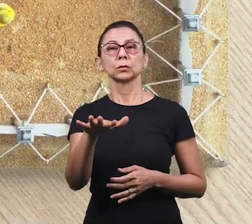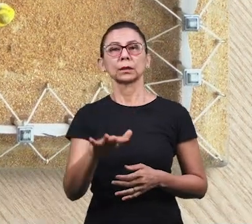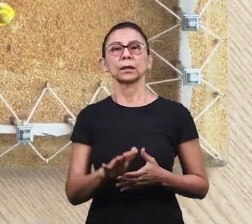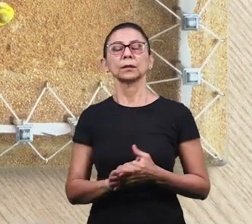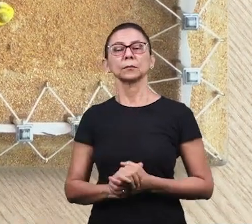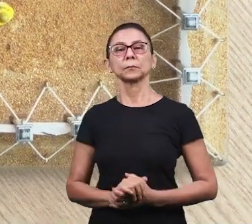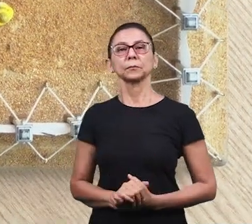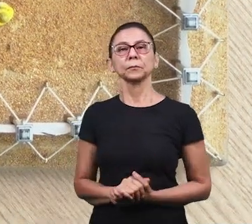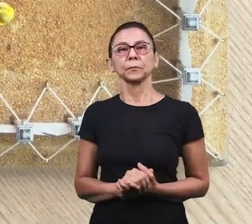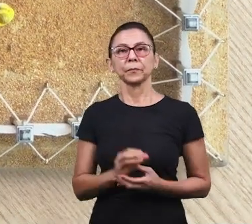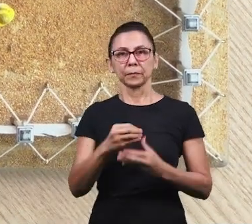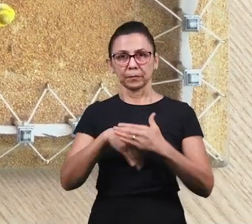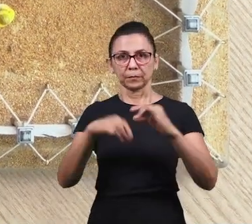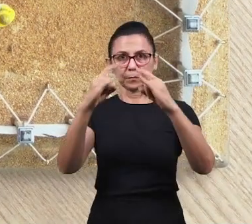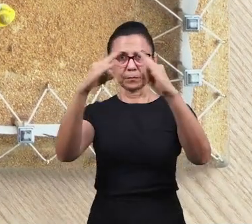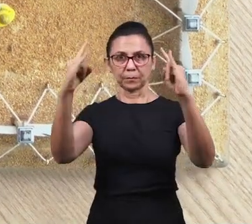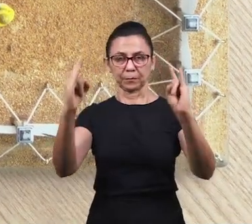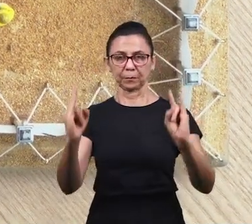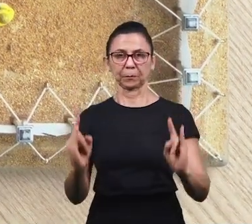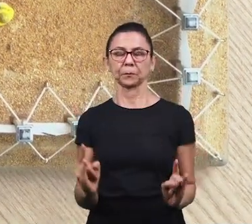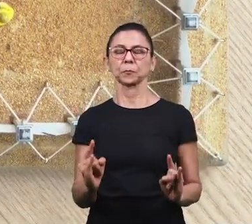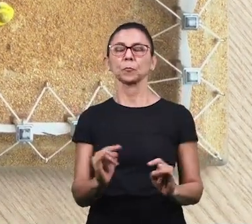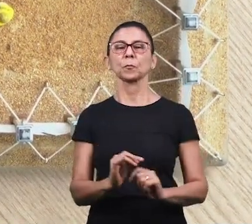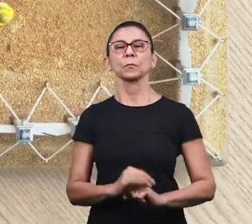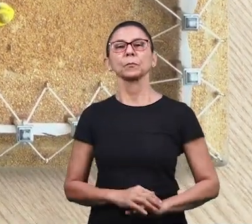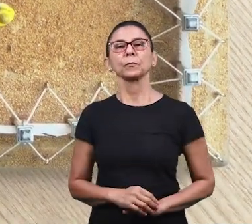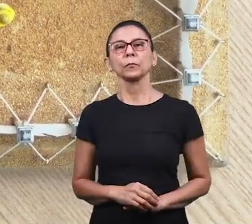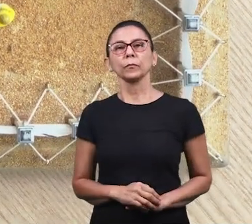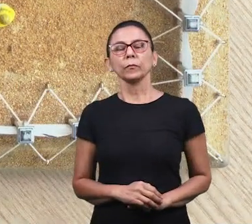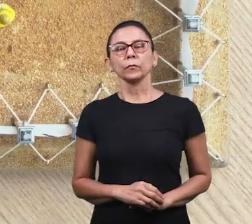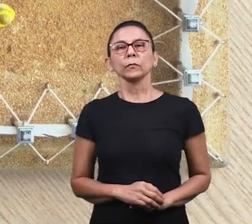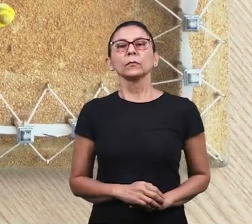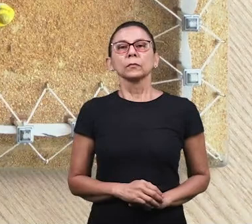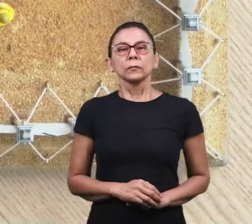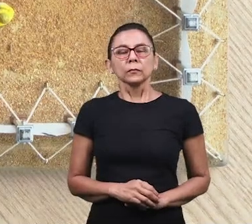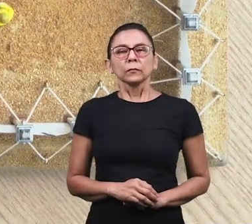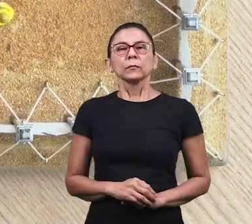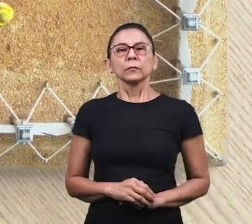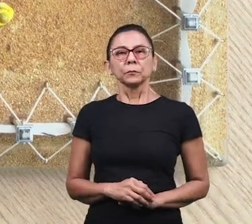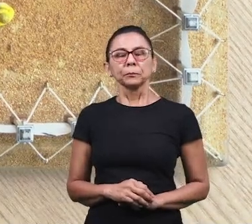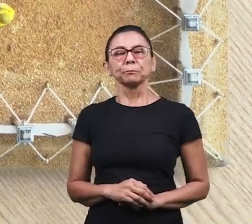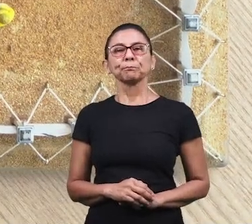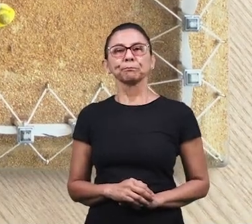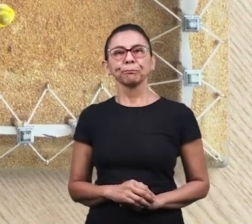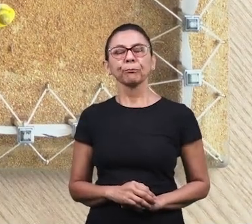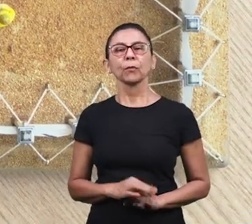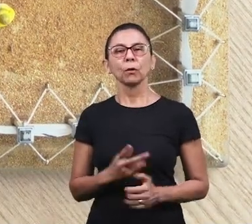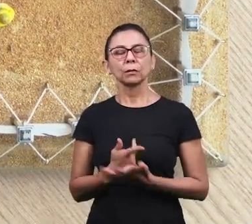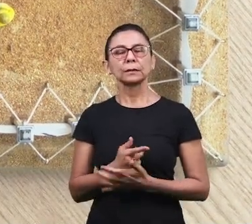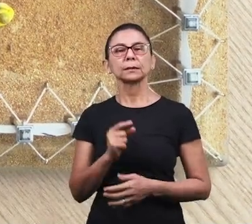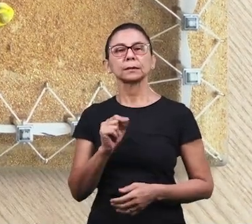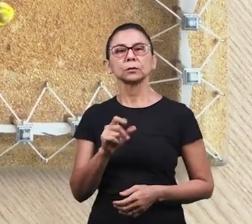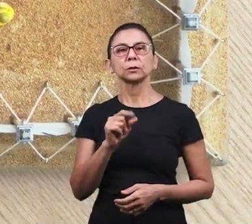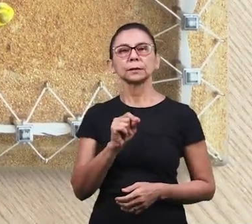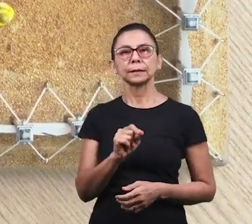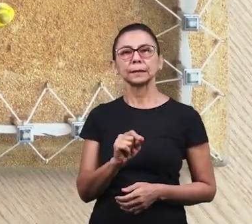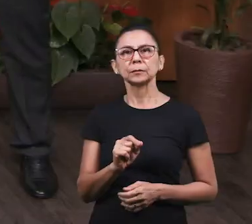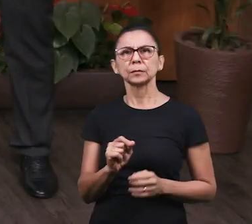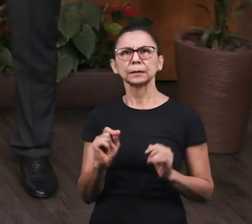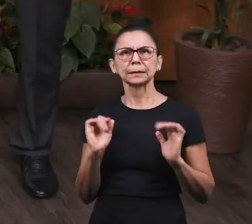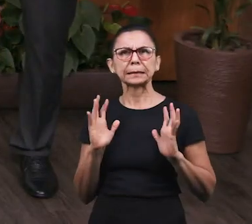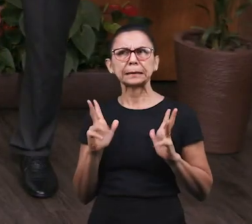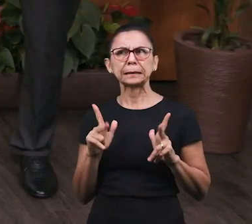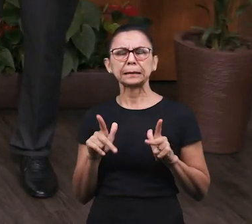à l'intérieur du tabernacle, qui ramène le Saint des Saints, où Dieu, il manifestait sa